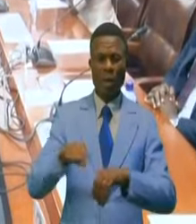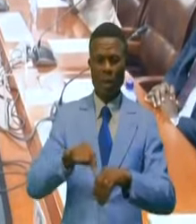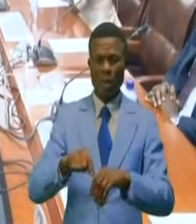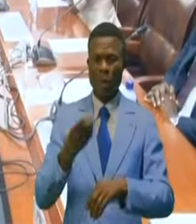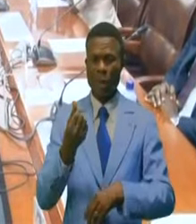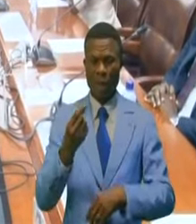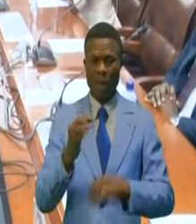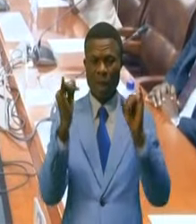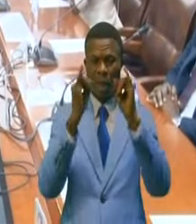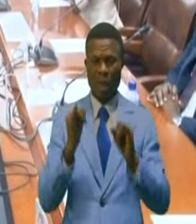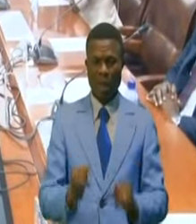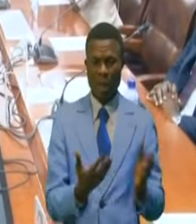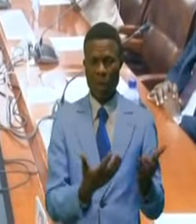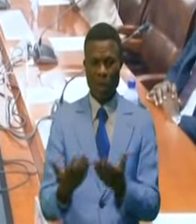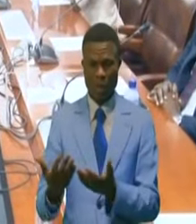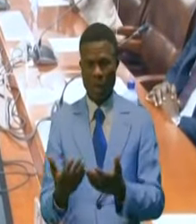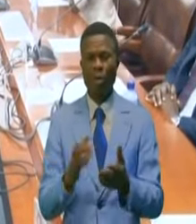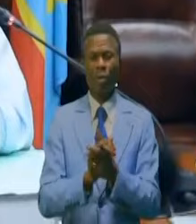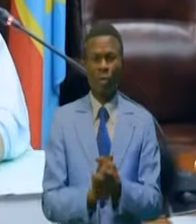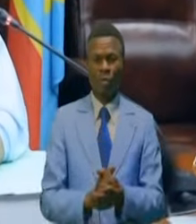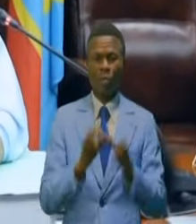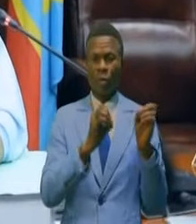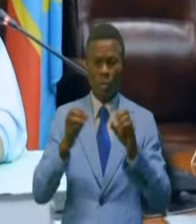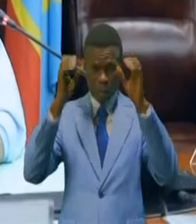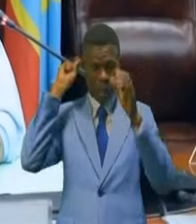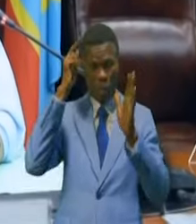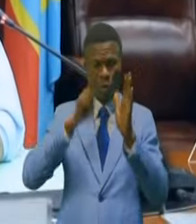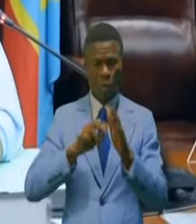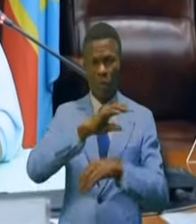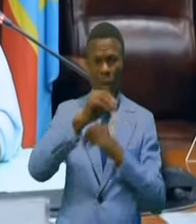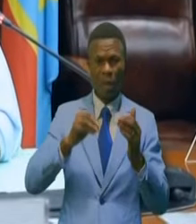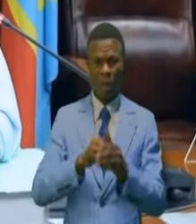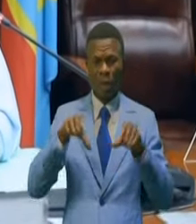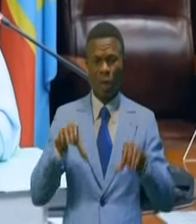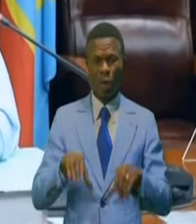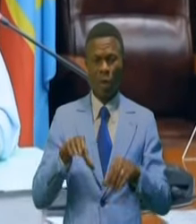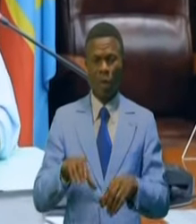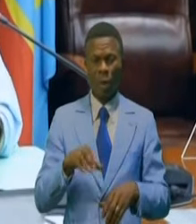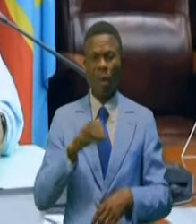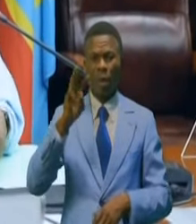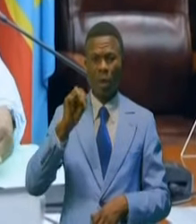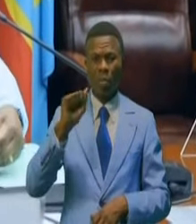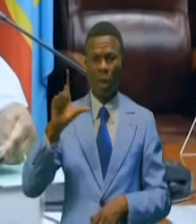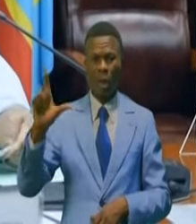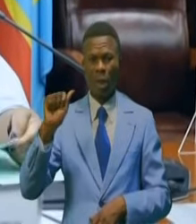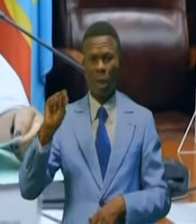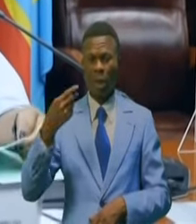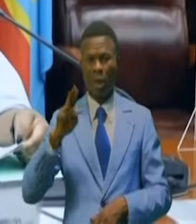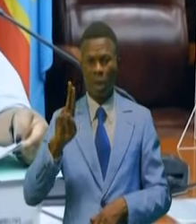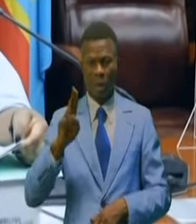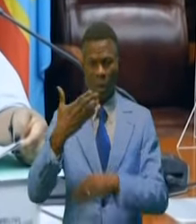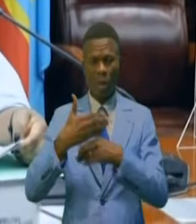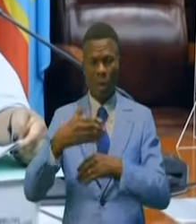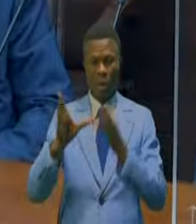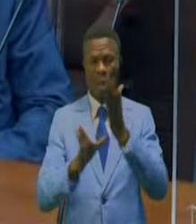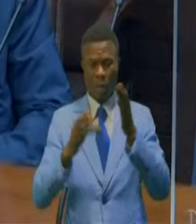la monnaie électronique, EME en sigle, présidé par le gouverneur de la Banque centrale du Congo, Malangu Kabedi Mbui, à côté du